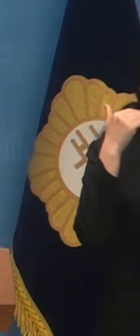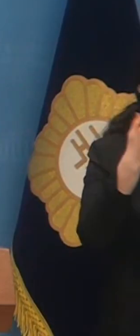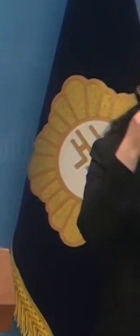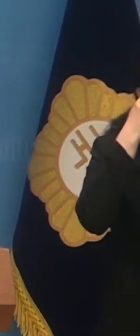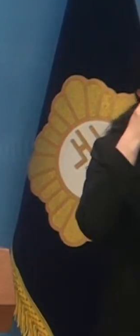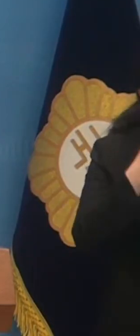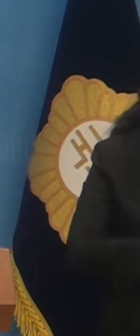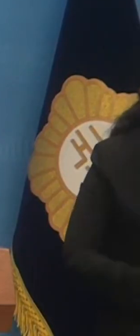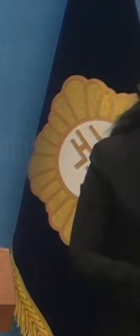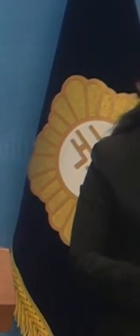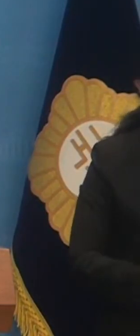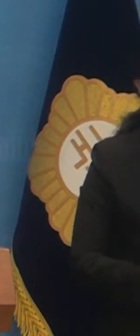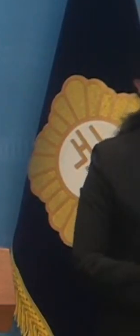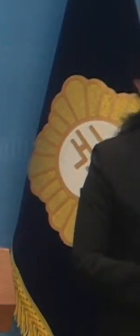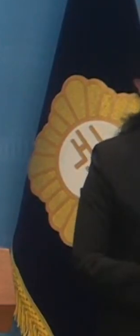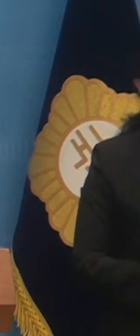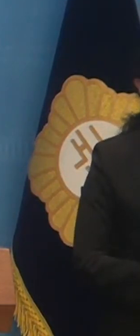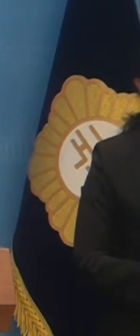없습니까?